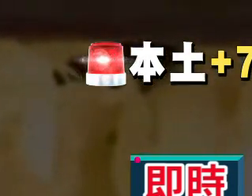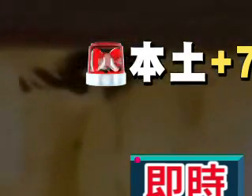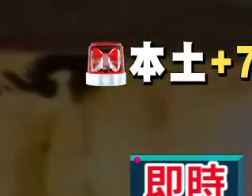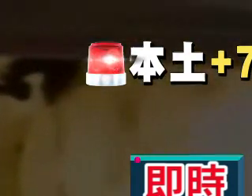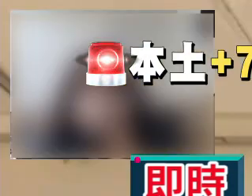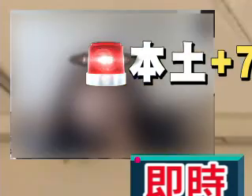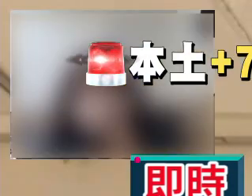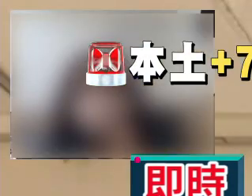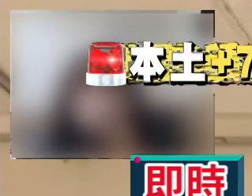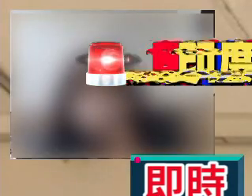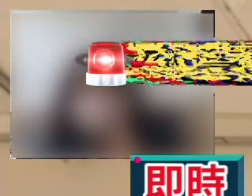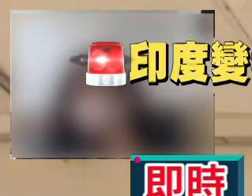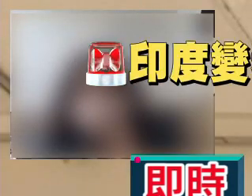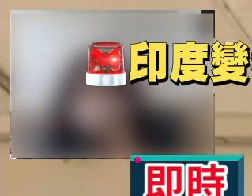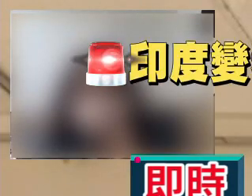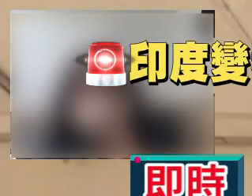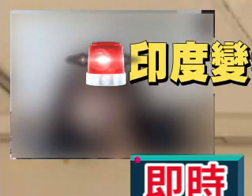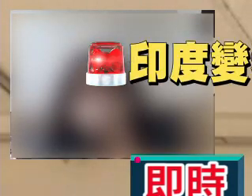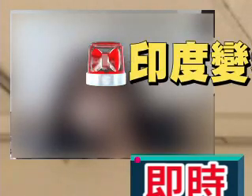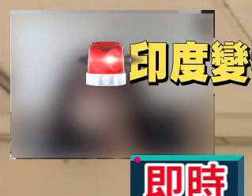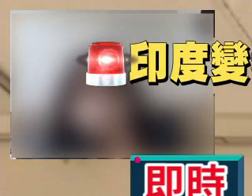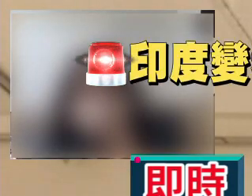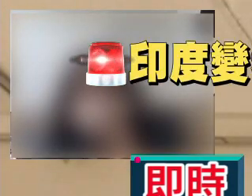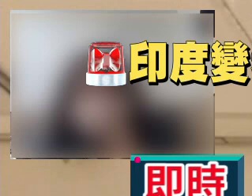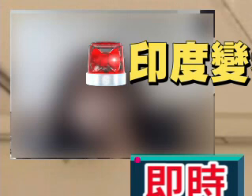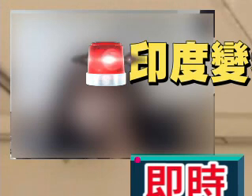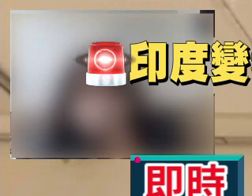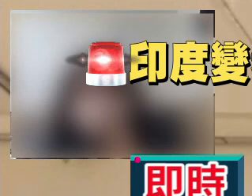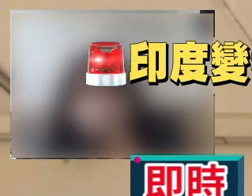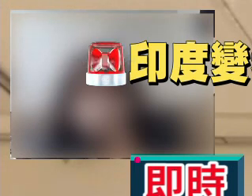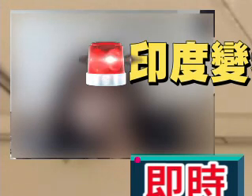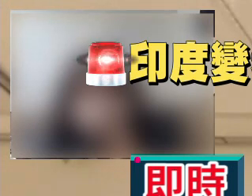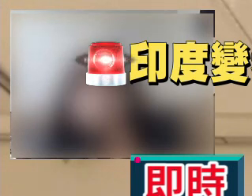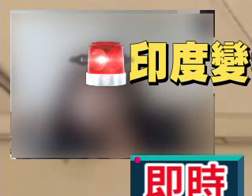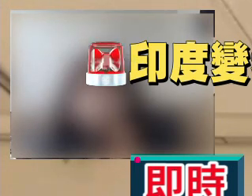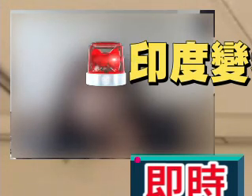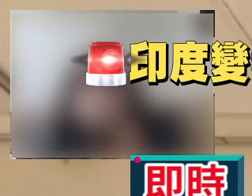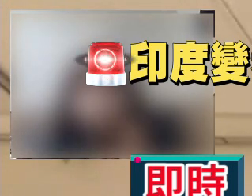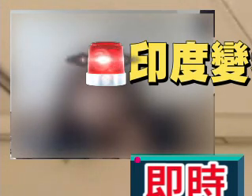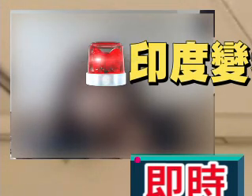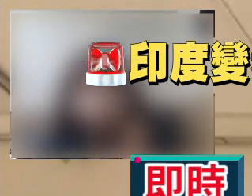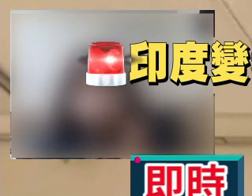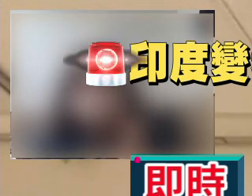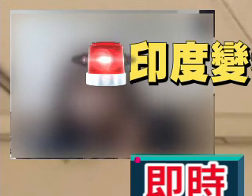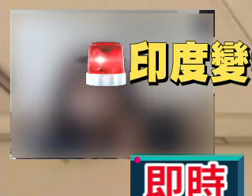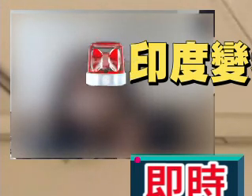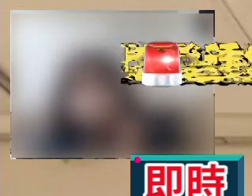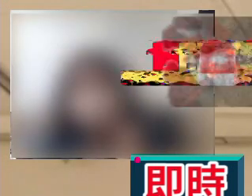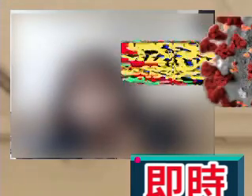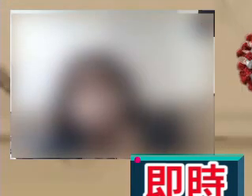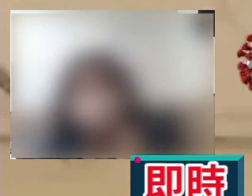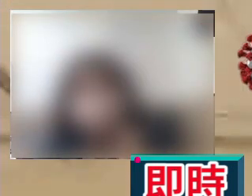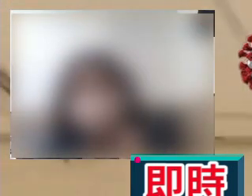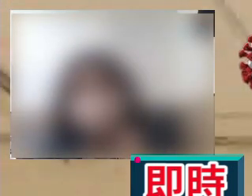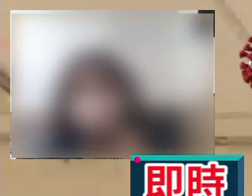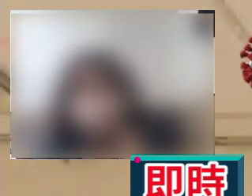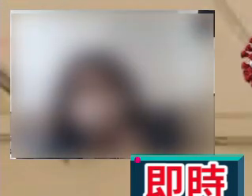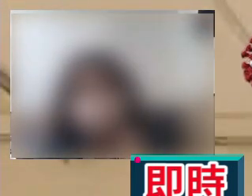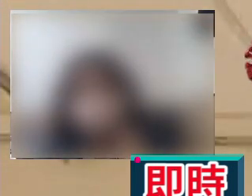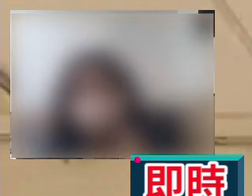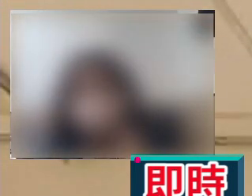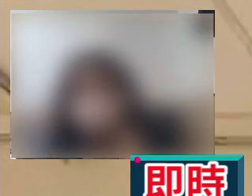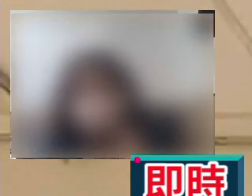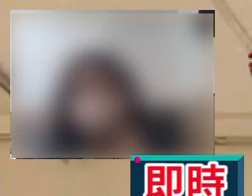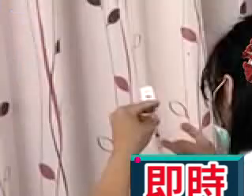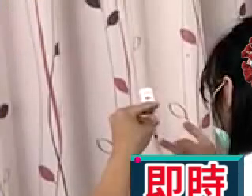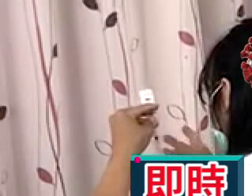愿的名单。其实这种建立名单在诊所方面来讲，其实是不困难啊，因为尤其是十八岁以上，其实开放的年龄的范围